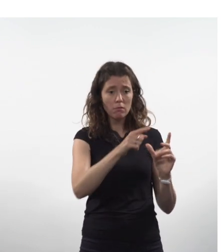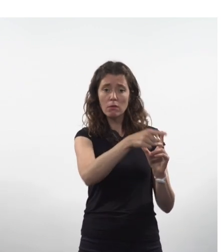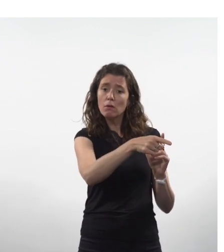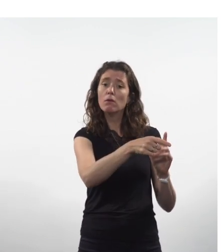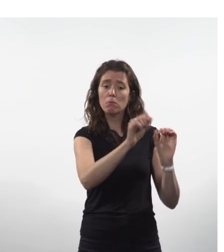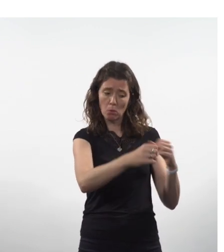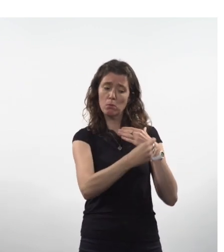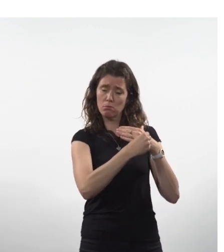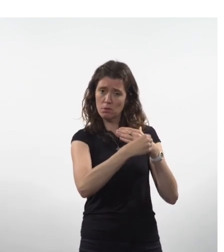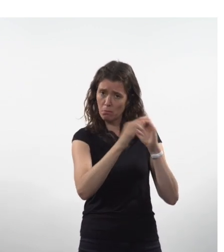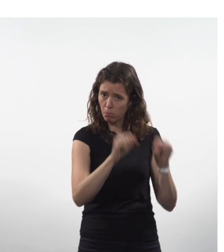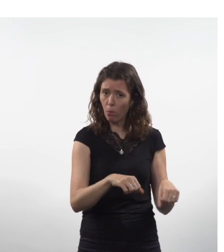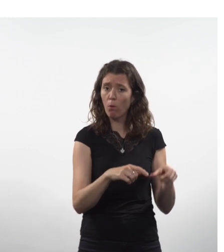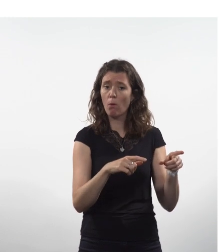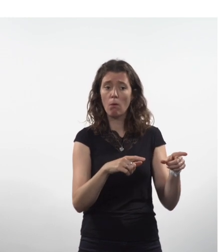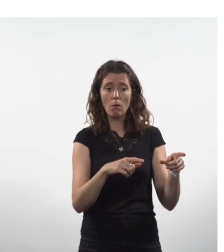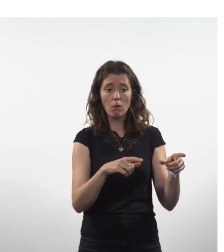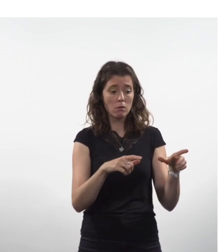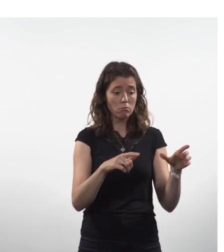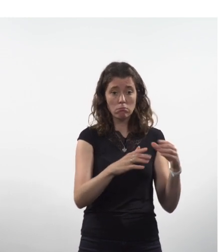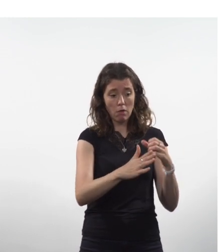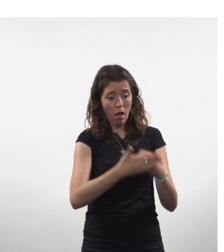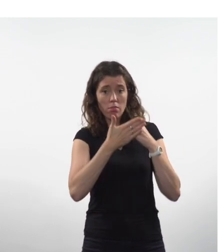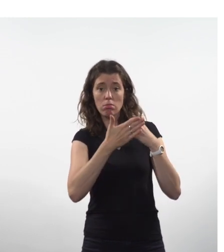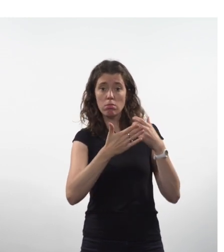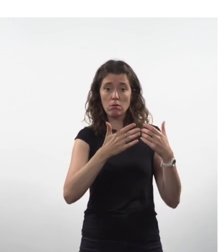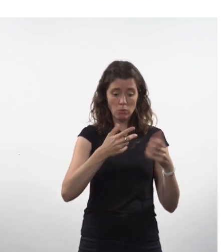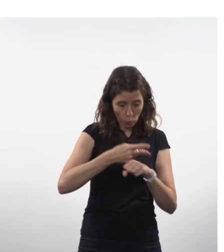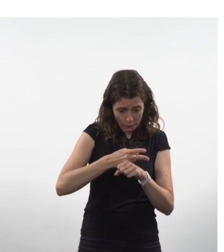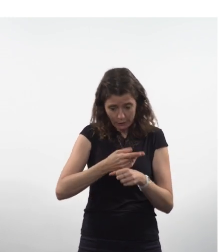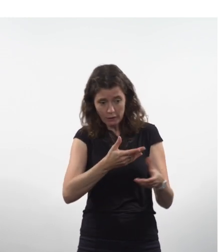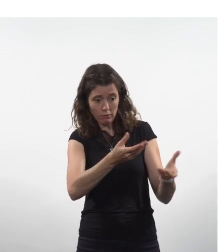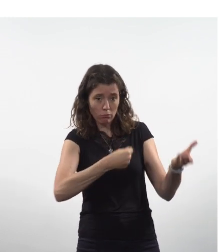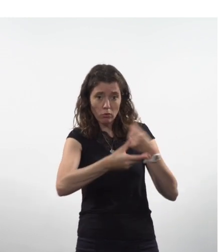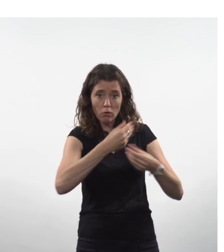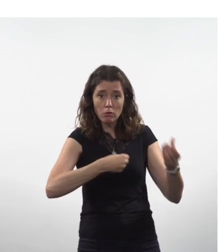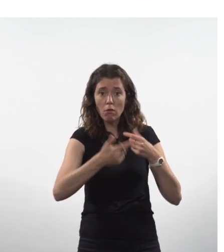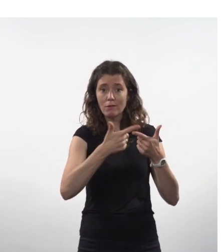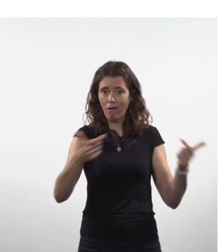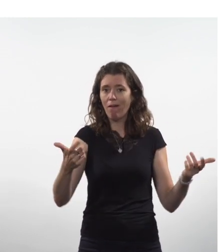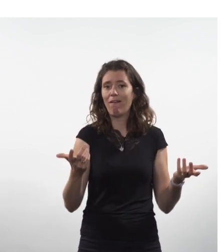fonctions de conseil pour trouver les bons relais, pour trouver les bons outils en ville